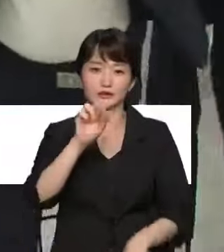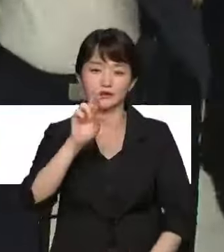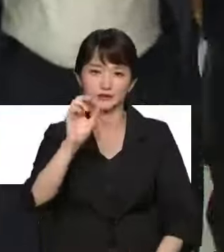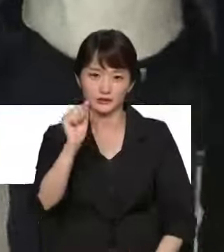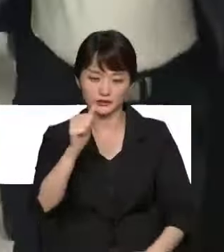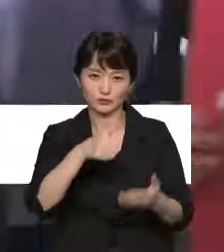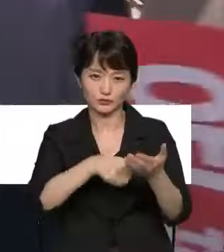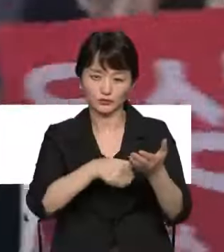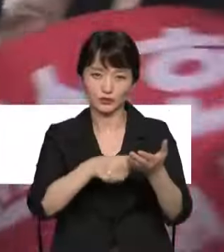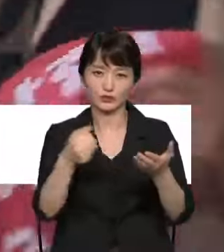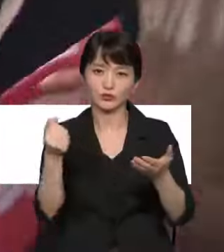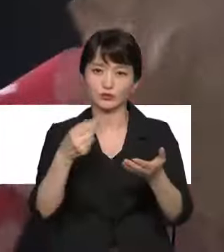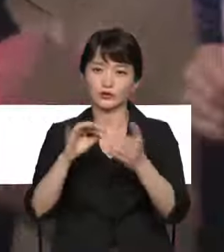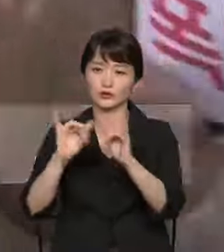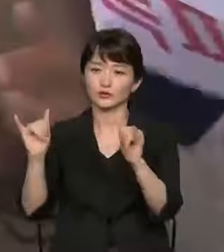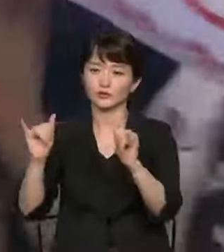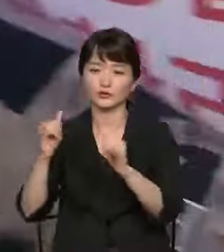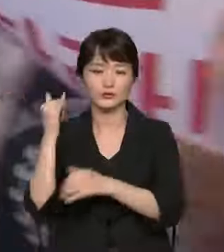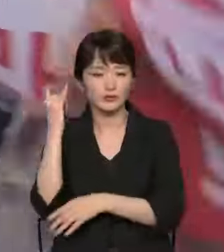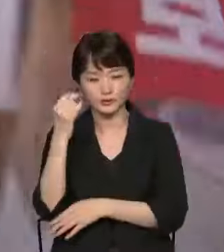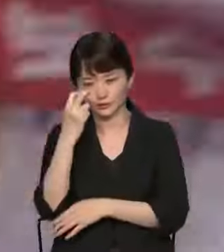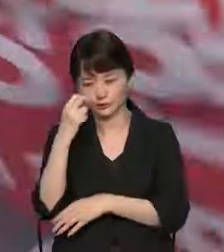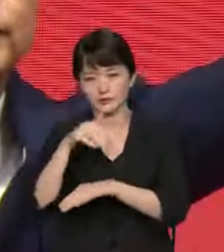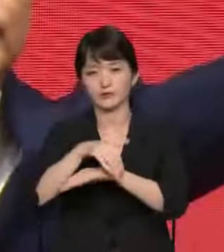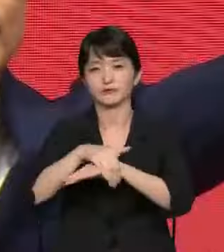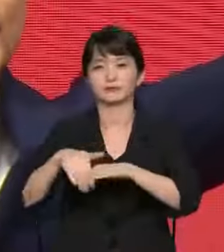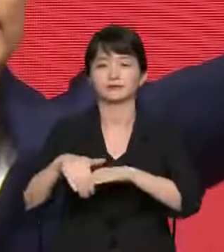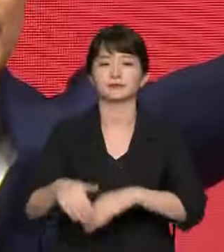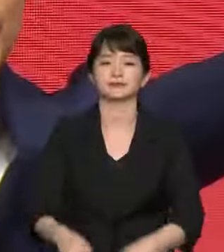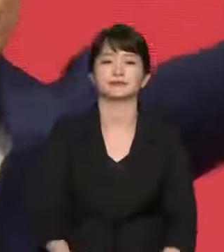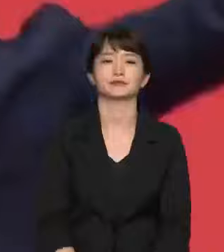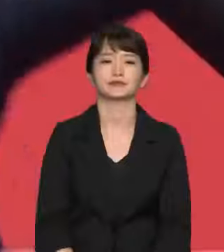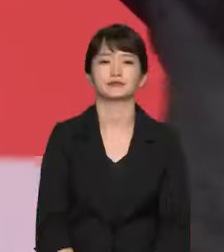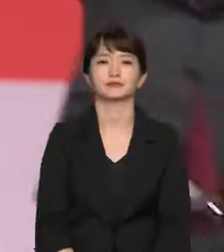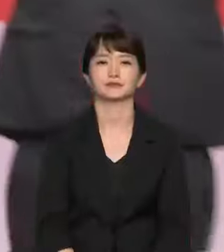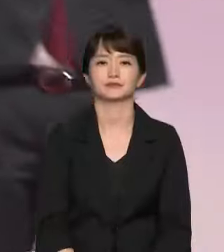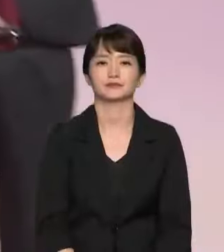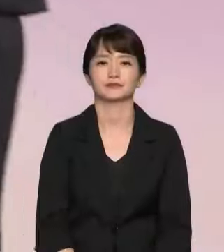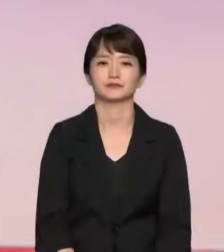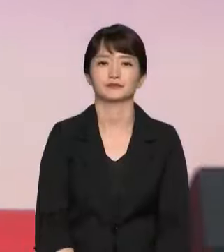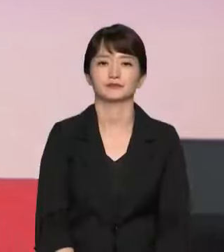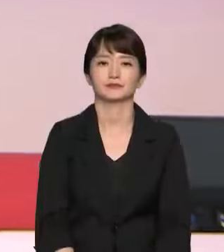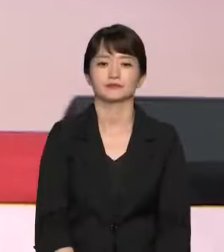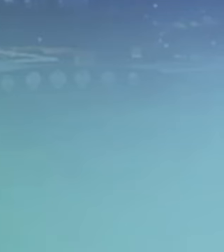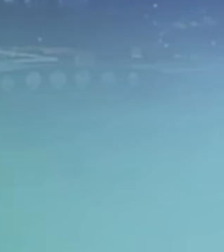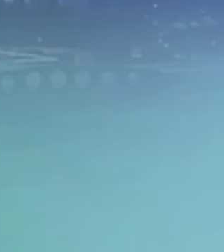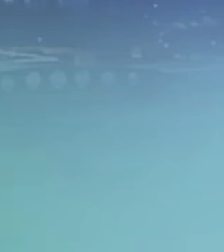일반 국민 대상 여론조사를 진행합니다. JTBC 김태영입니다.